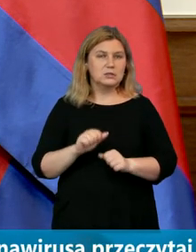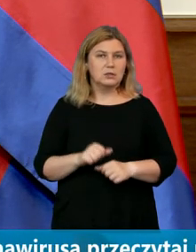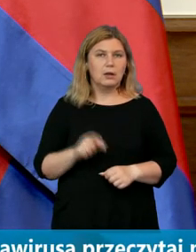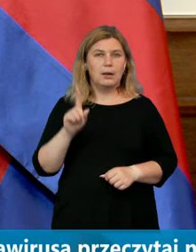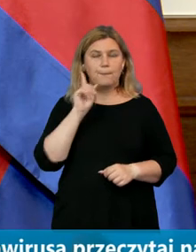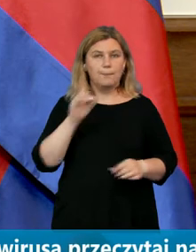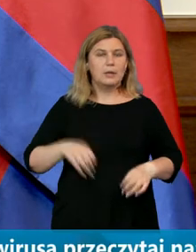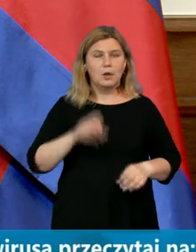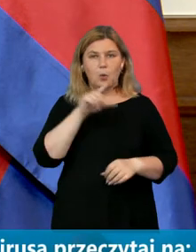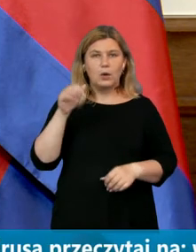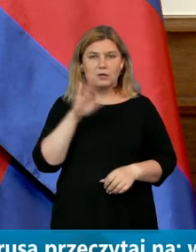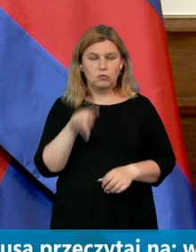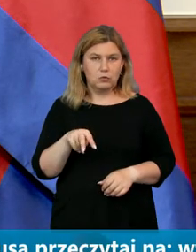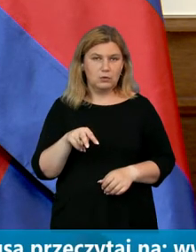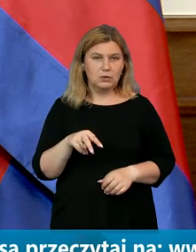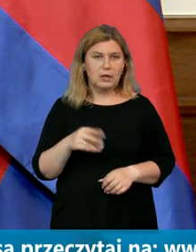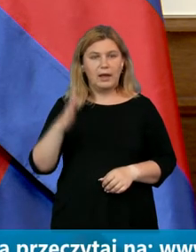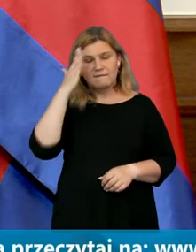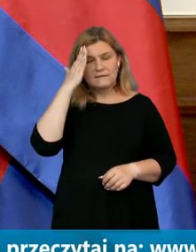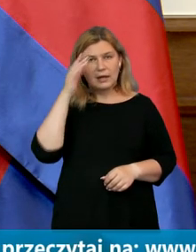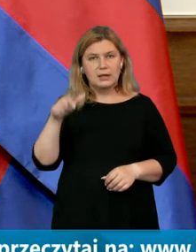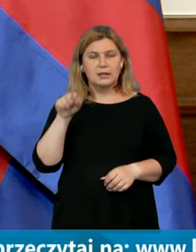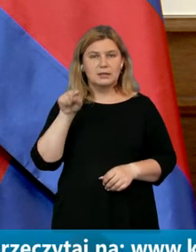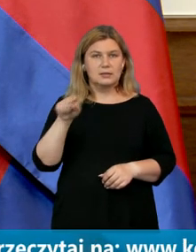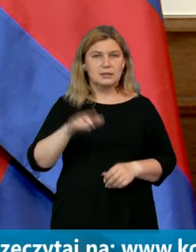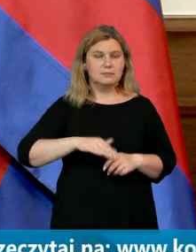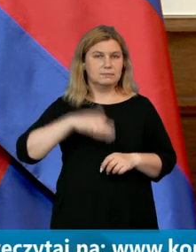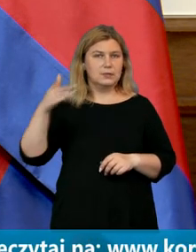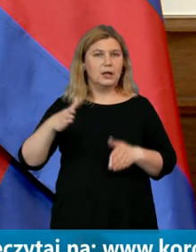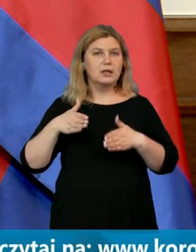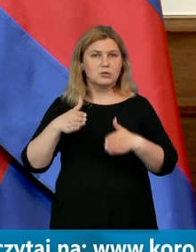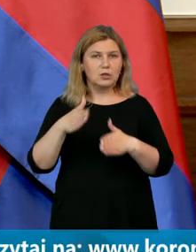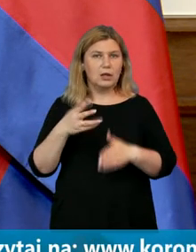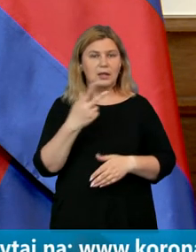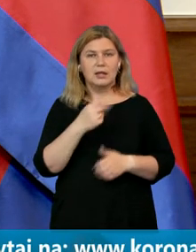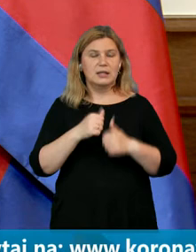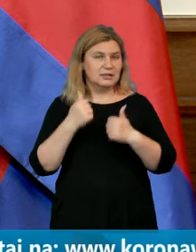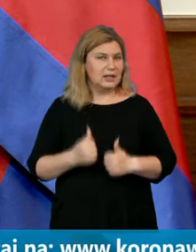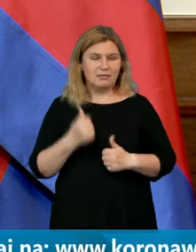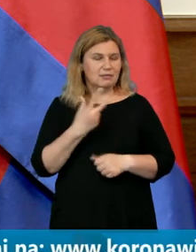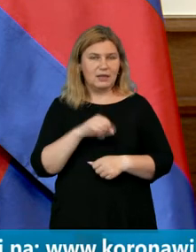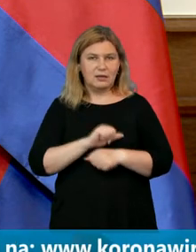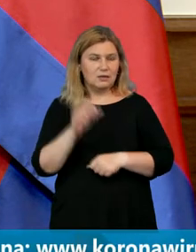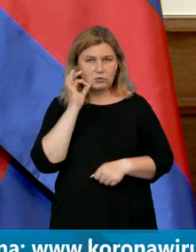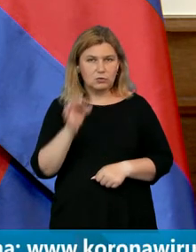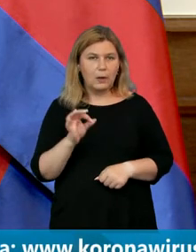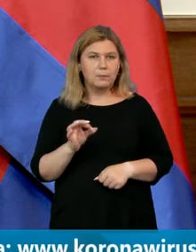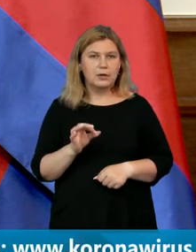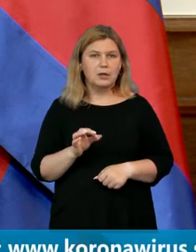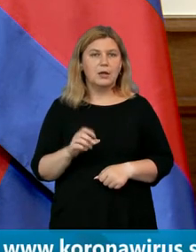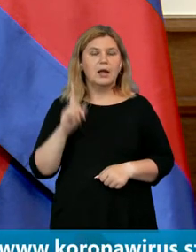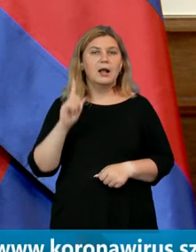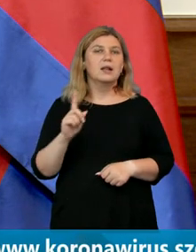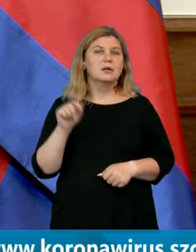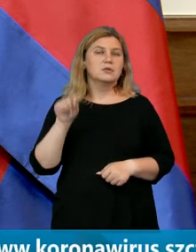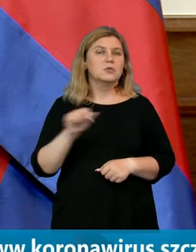Łukaszu, wiem, że stan tej drogi nie jest najlepszy, ale to jest